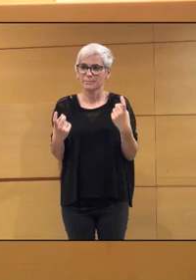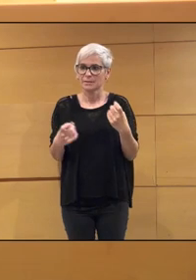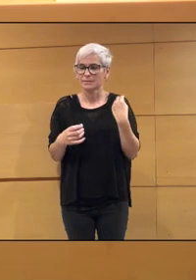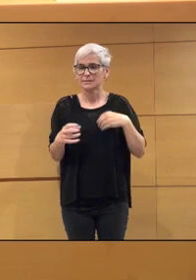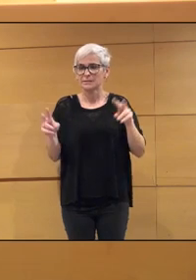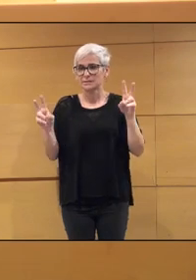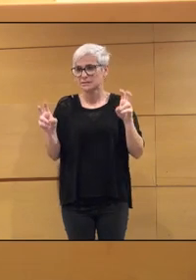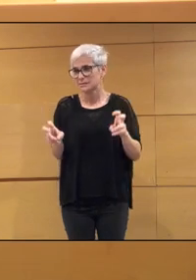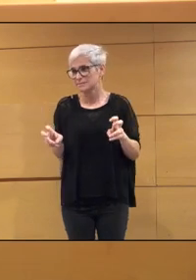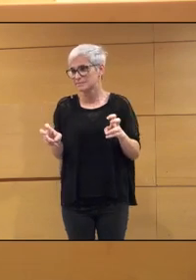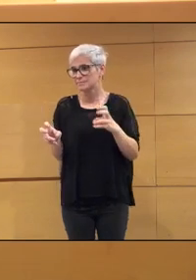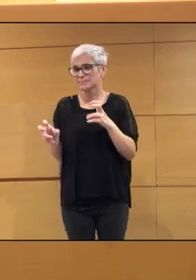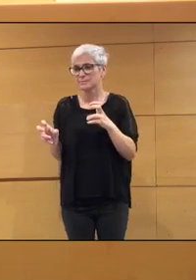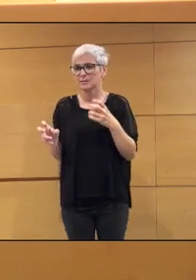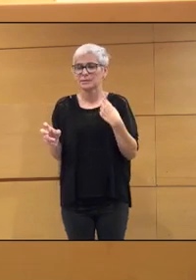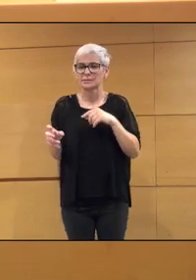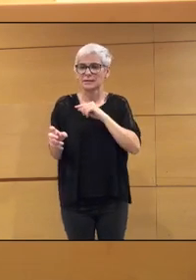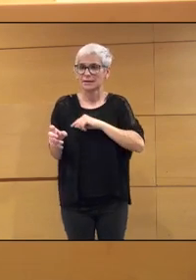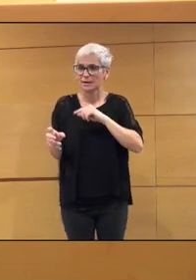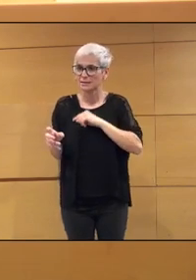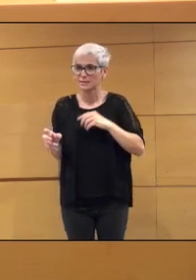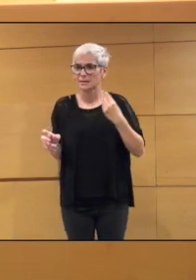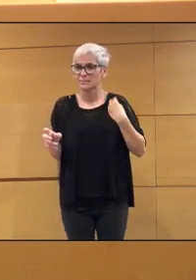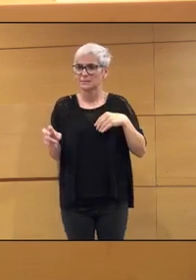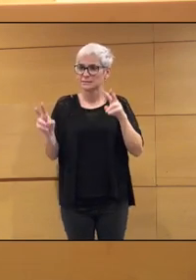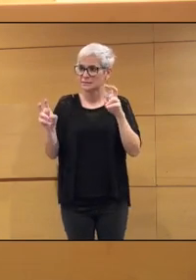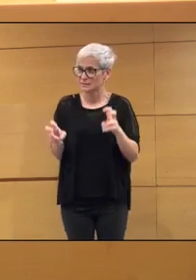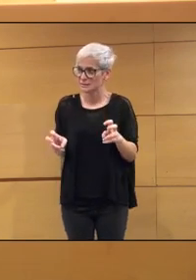aquesta ètica que fem amb les dades,